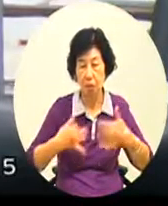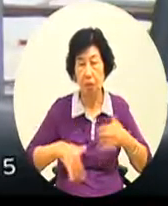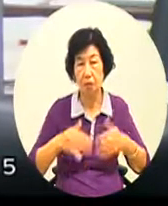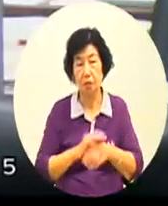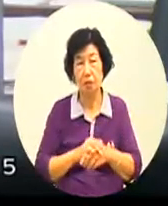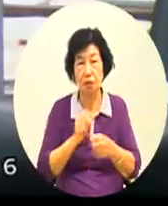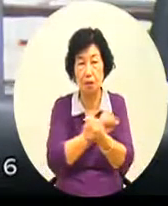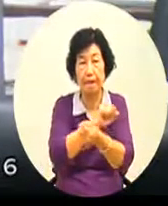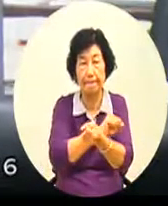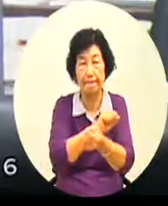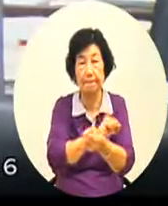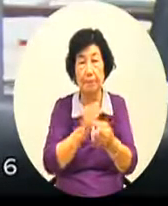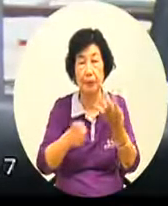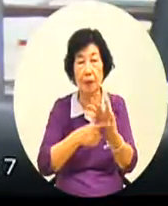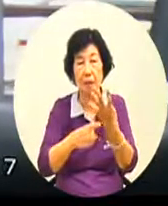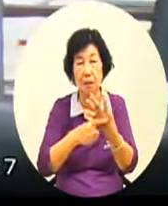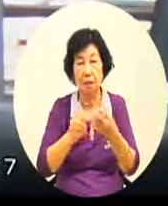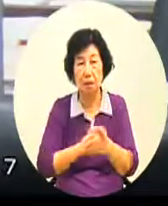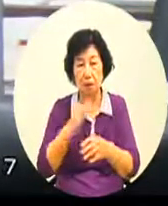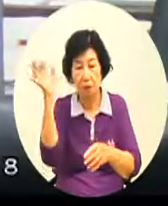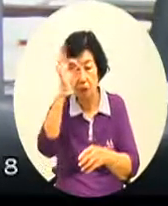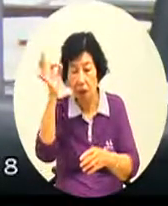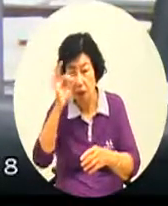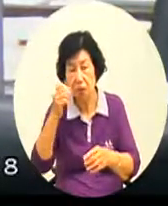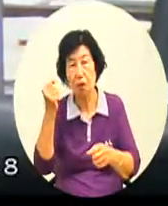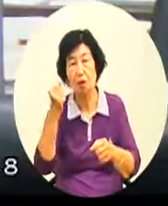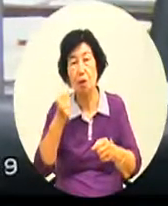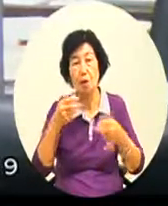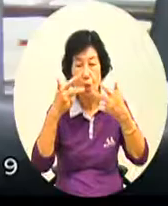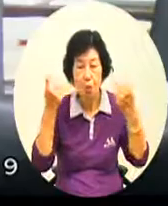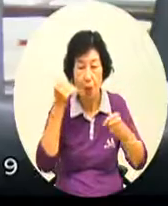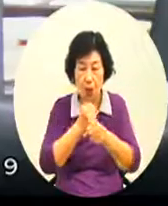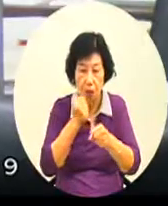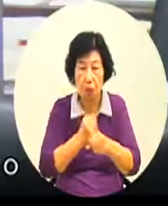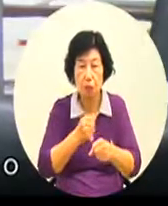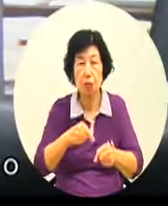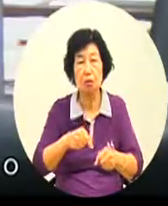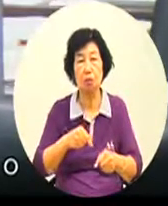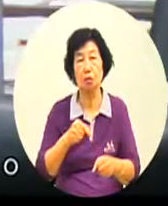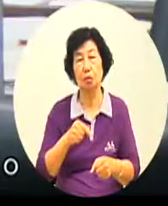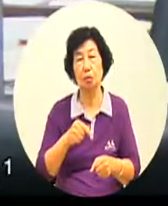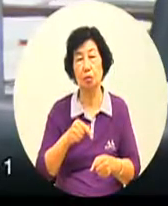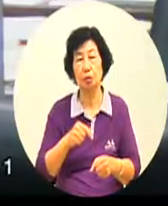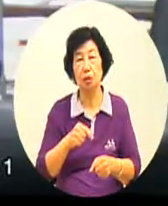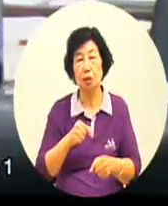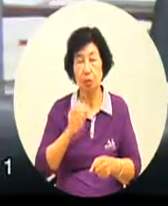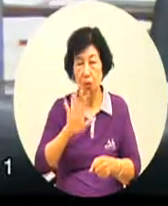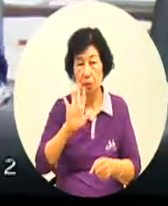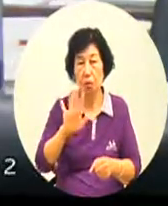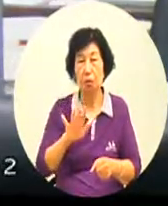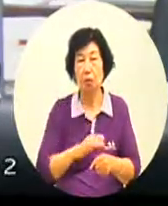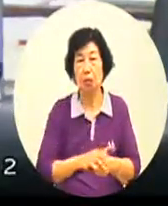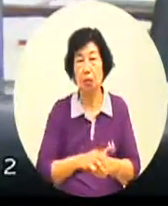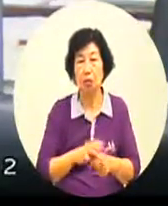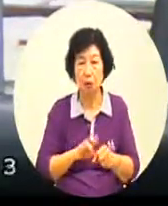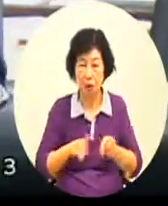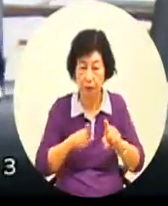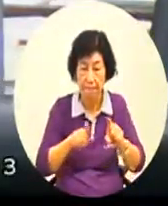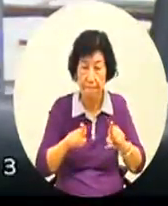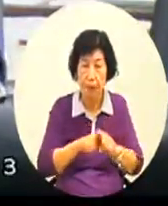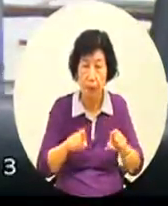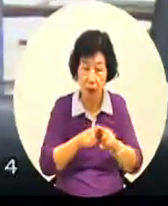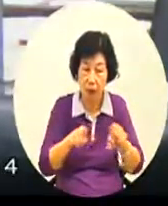个朋友来做工作的时候，其实他们就陆陆续续在这个地方就下来平地工作，然